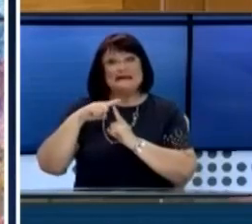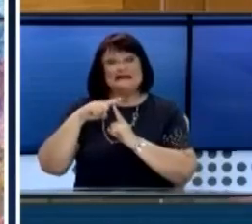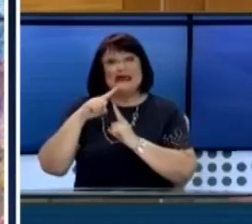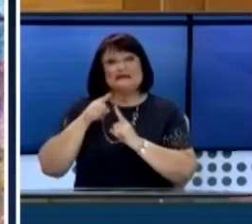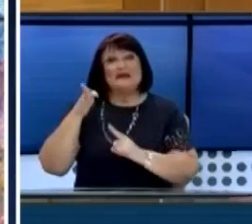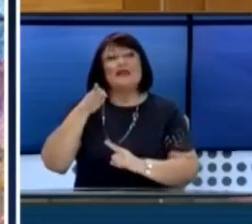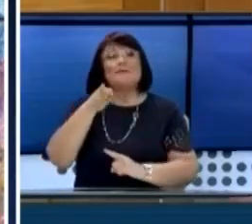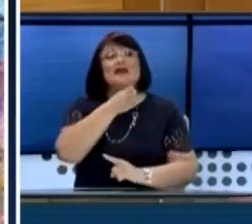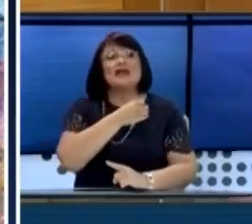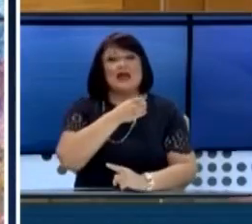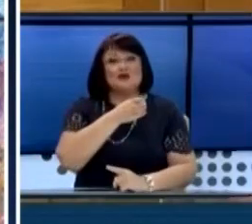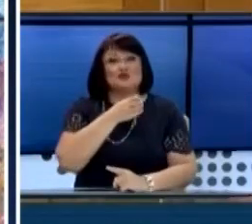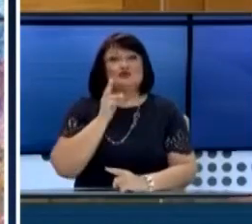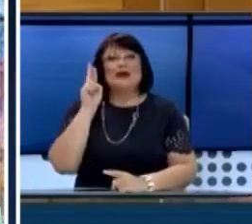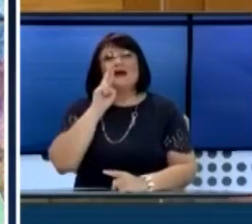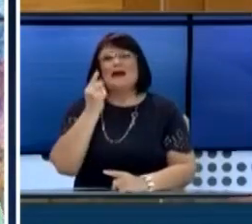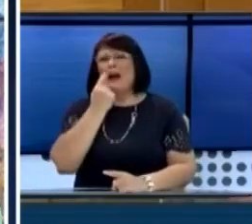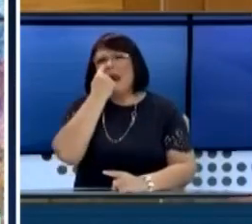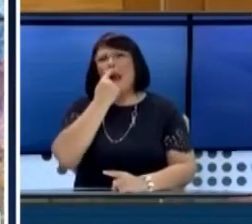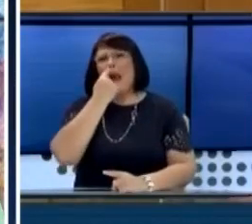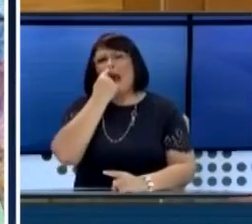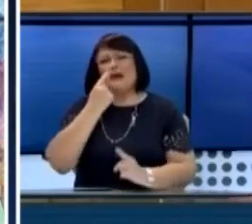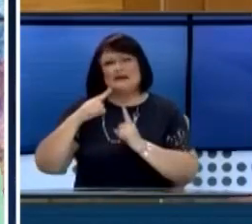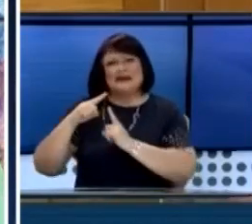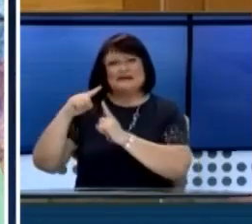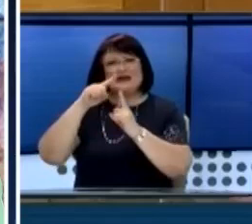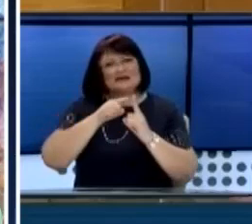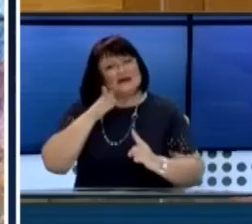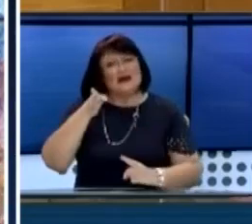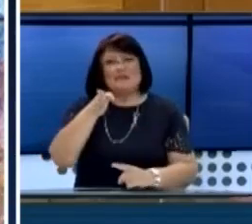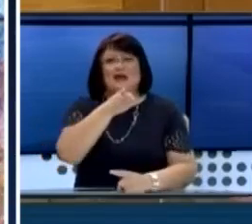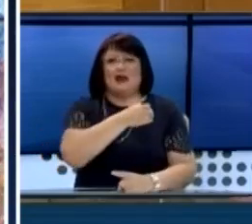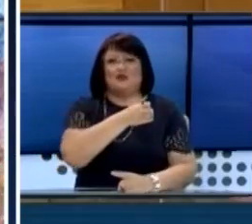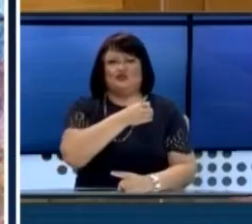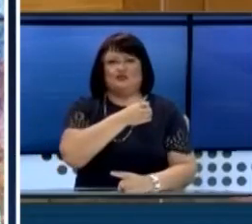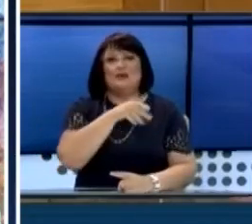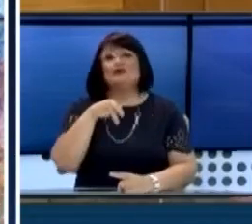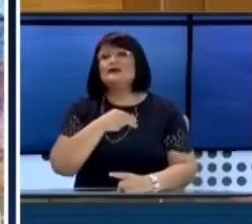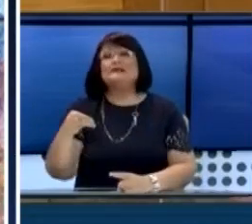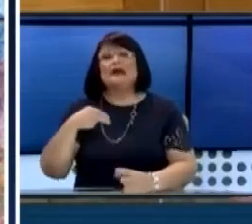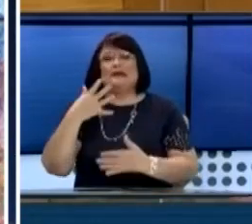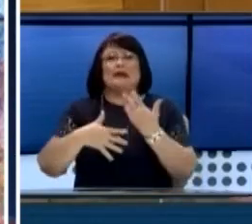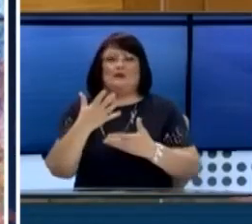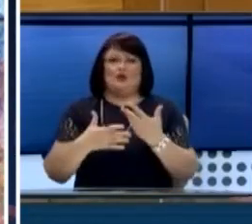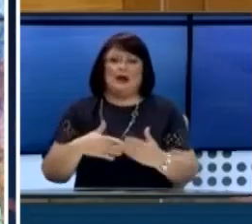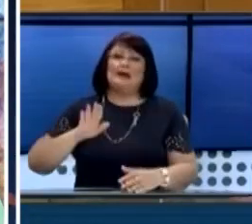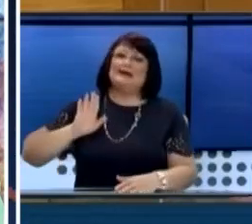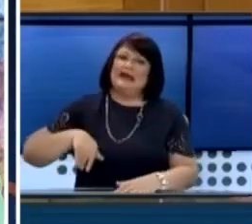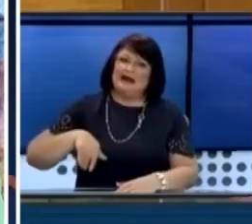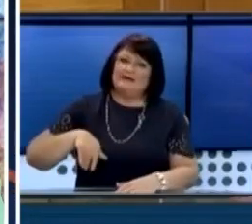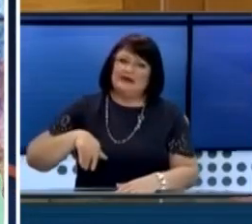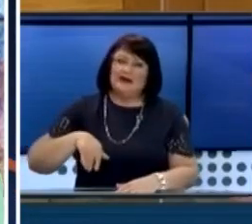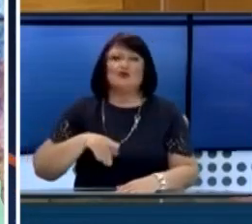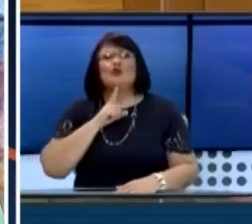προσφέρει τα ίδια όσα προσφέρει η ζώσα διδασκαλία. Και όπως είπε, είναι μια πράξη ευθύνης και απέναντι στα παιδιά, γιατί είναι δύσκολο